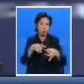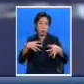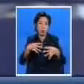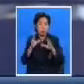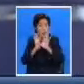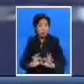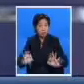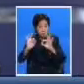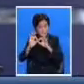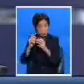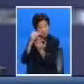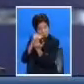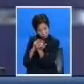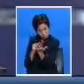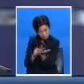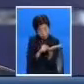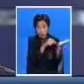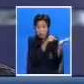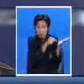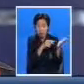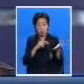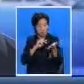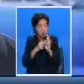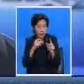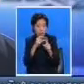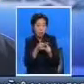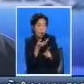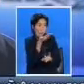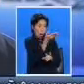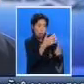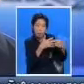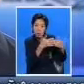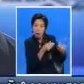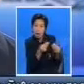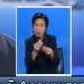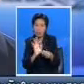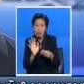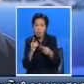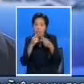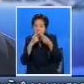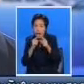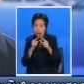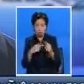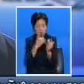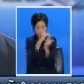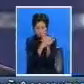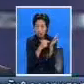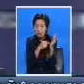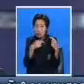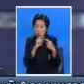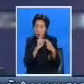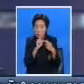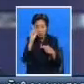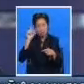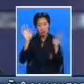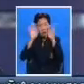ขอเนี่ยนะครับมันไม่ได้เป็นการขอพระราชทานอภัยโทษมันเหมือนกับโต้แย้งศาลคล้ายๆว่า